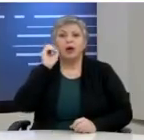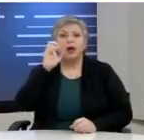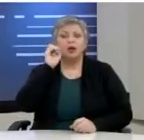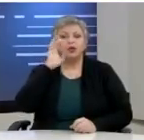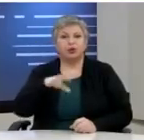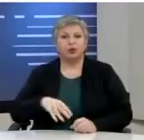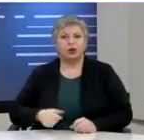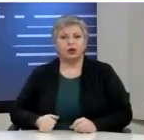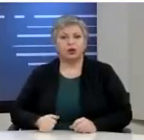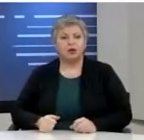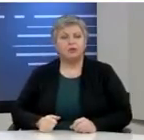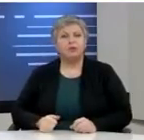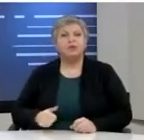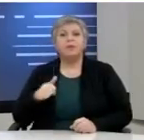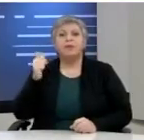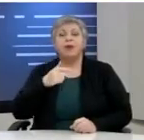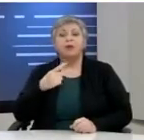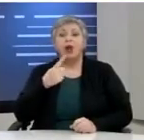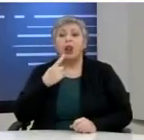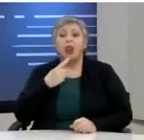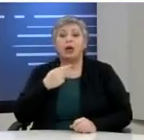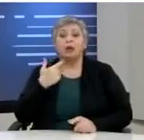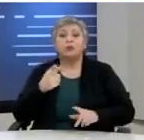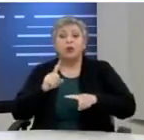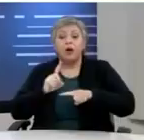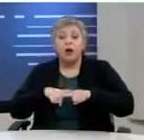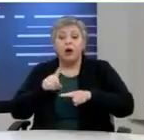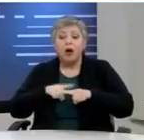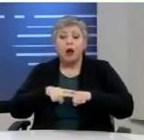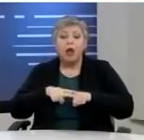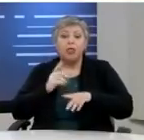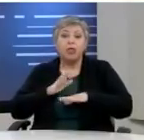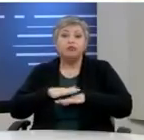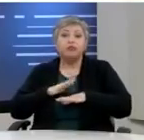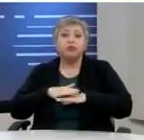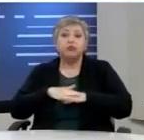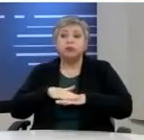άρχισε να φαίνεται η Ελλάδα μέρος του προβλήματος για την αστάθεια στην περιοχή.